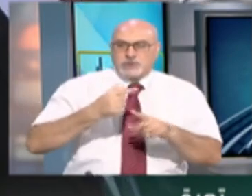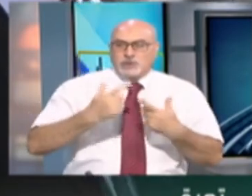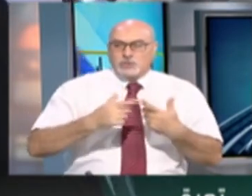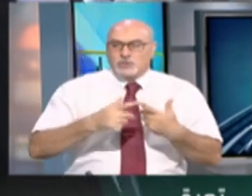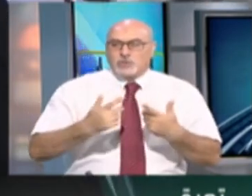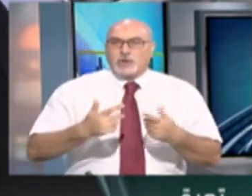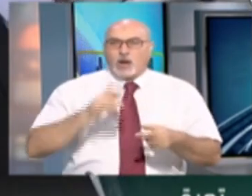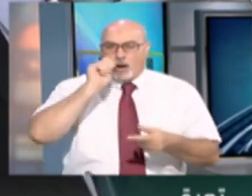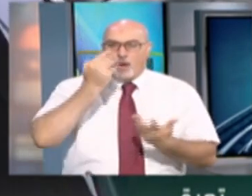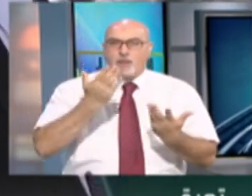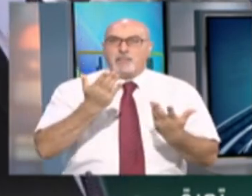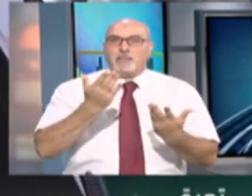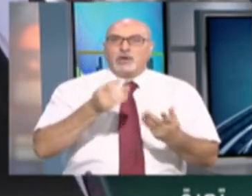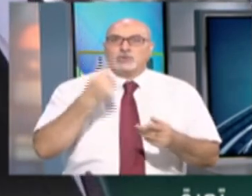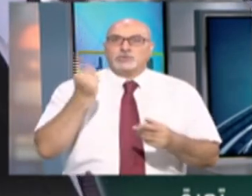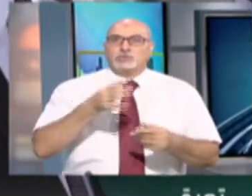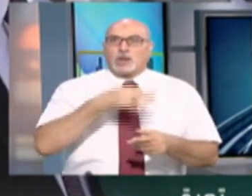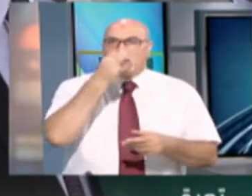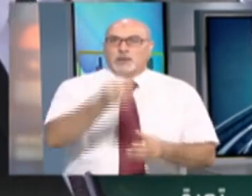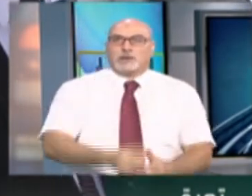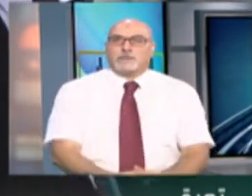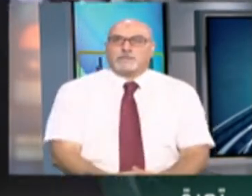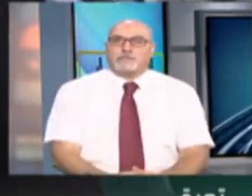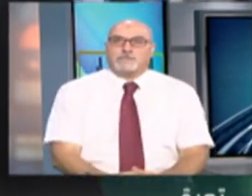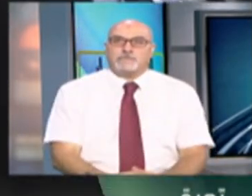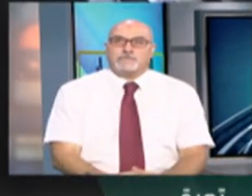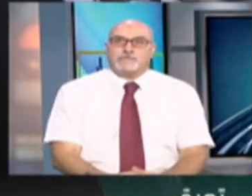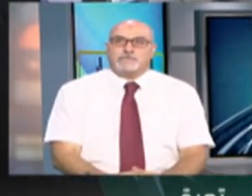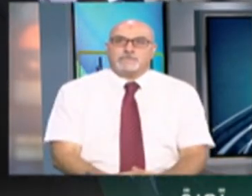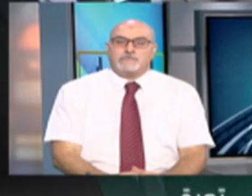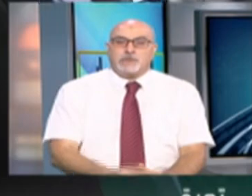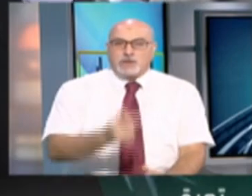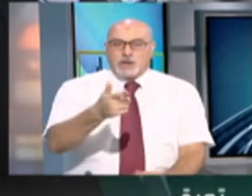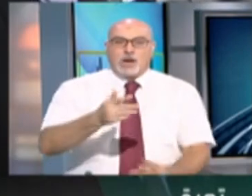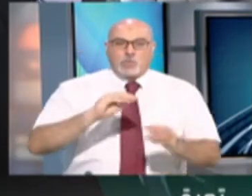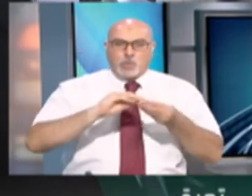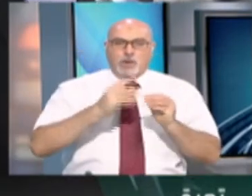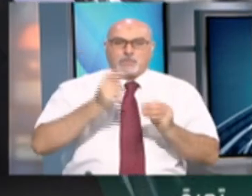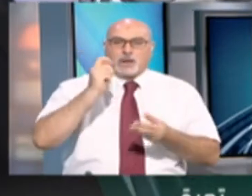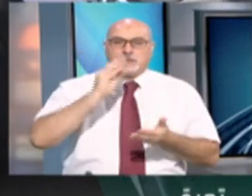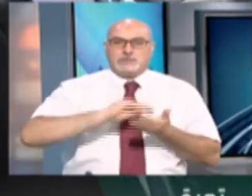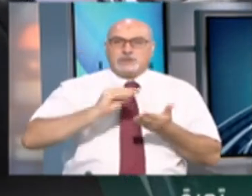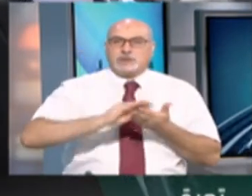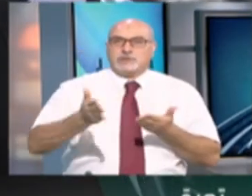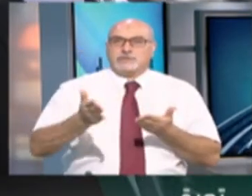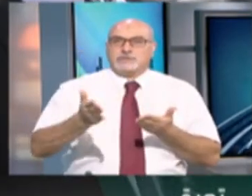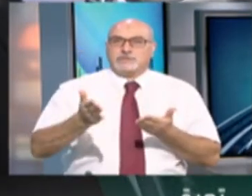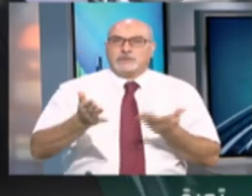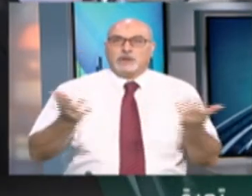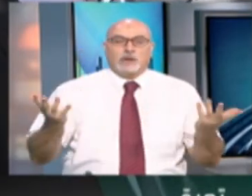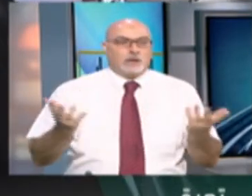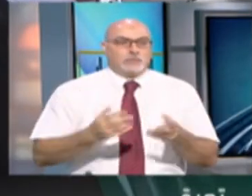دائما نتكلم عليهم، ودائما فيه ضغط تاع لا بيروقراسي اللي ما تخلي حتى واحد